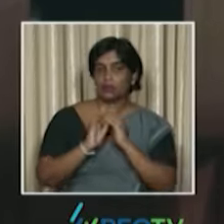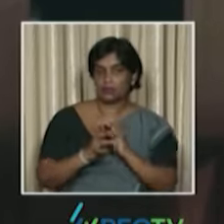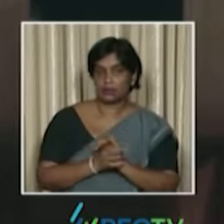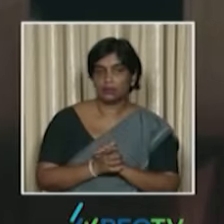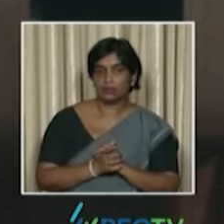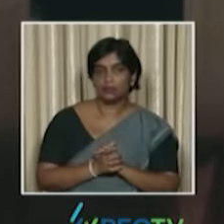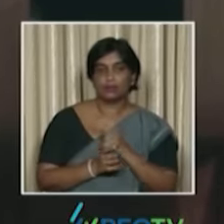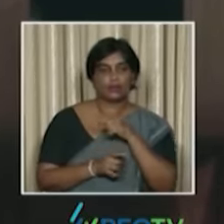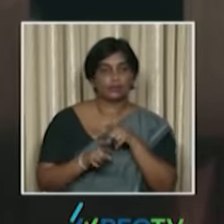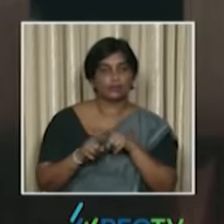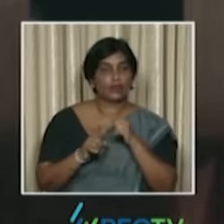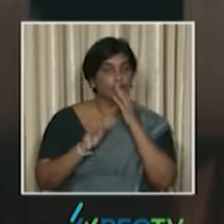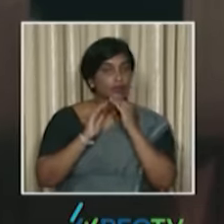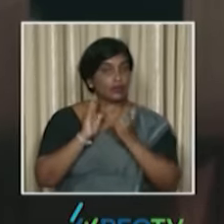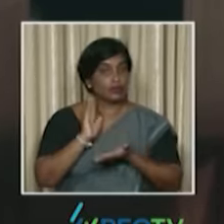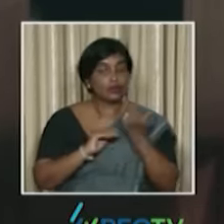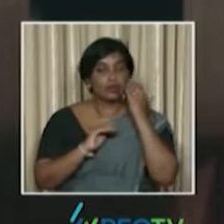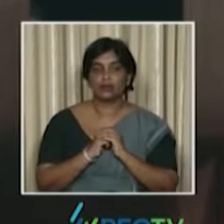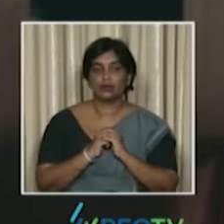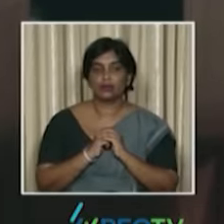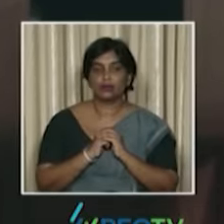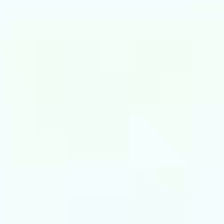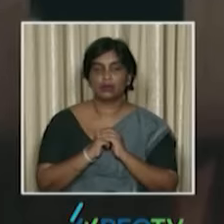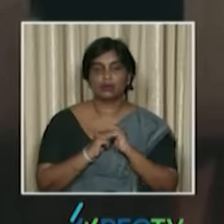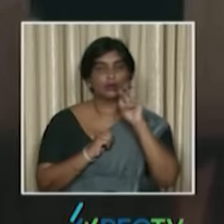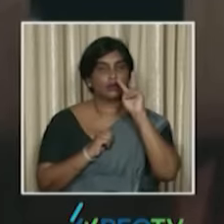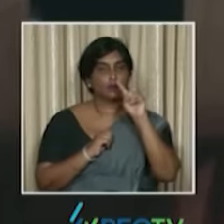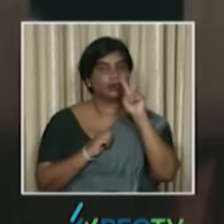1,13,60,000ක් ඒ අතරින් පාසල යන වයසේ කාන්තා ජනගහනයේ